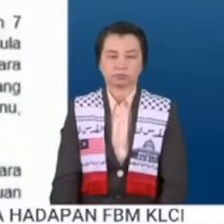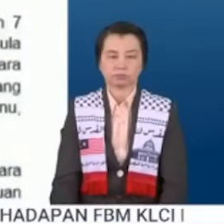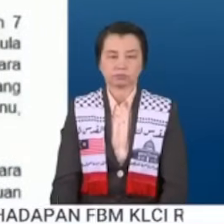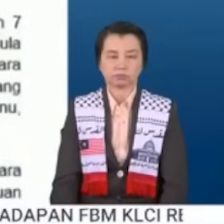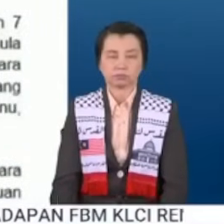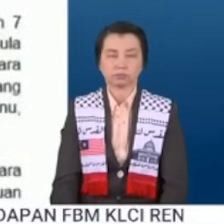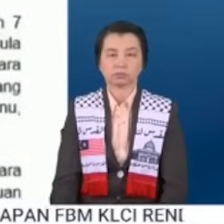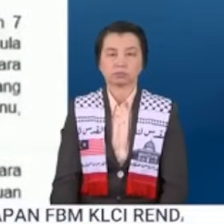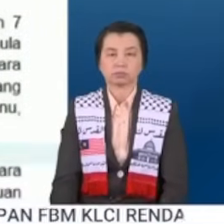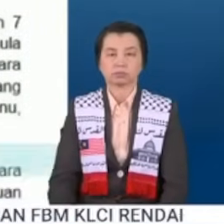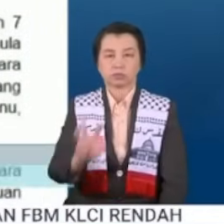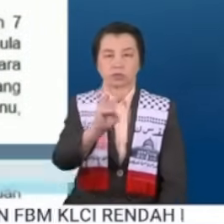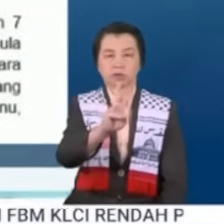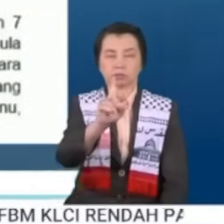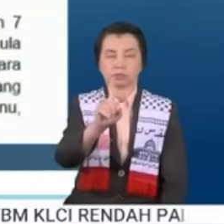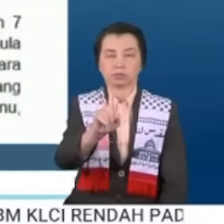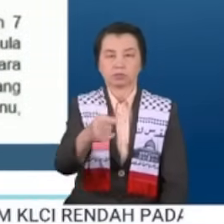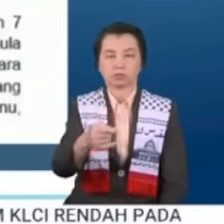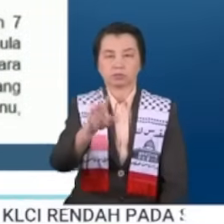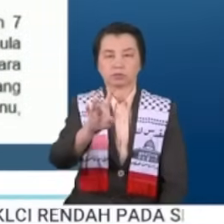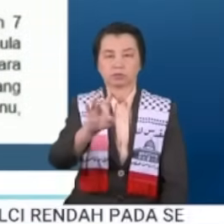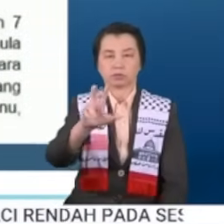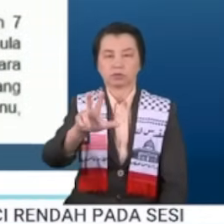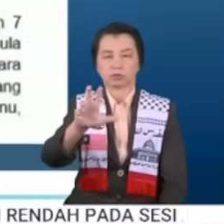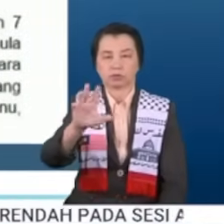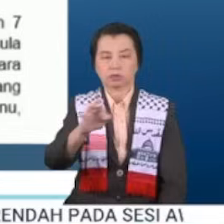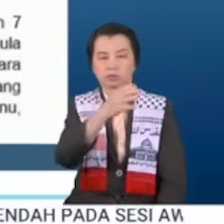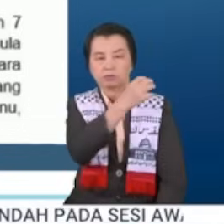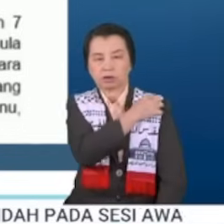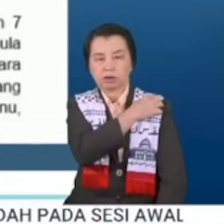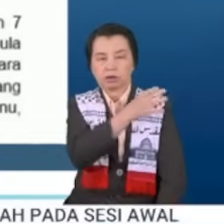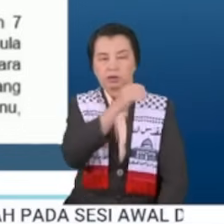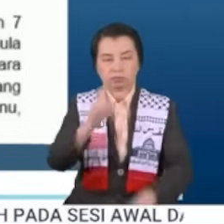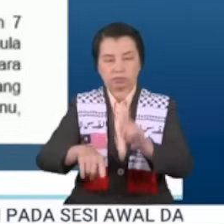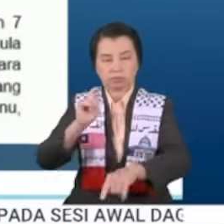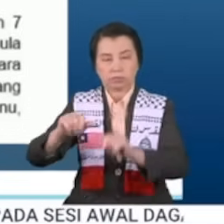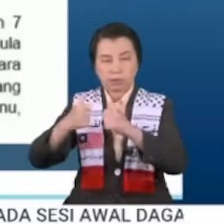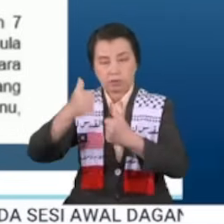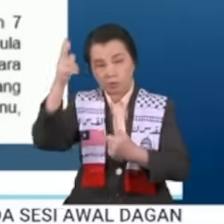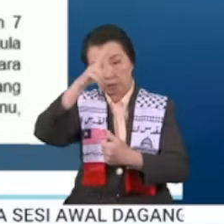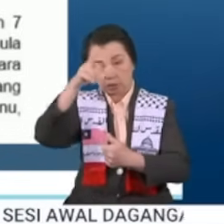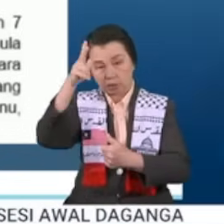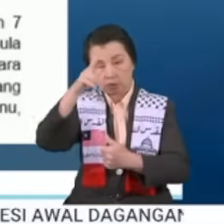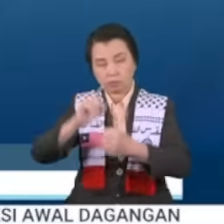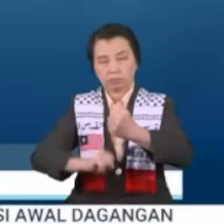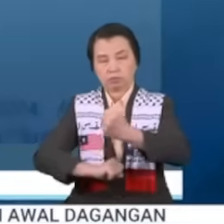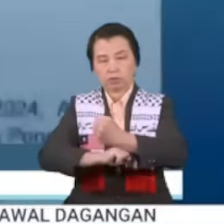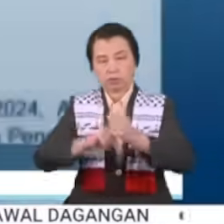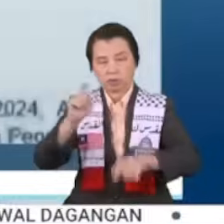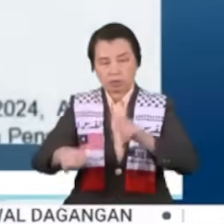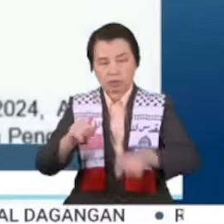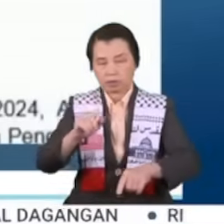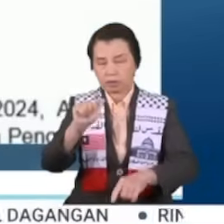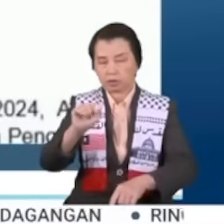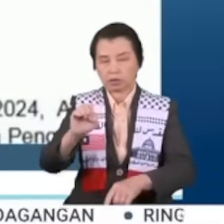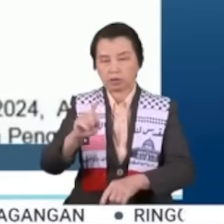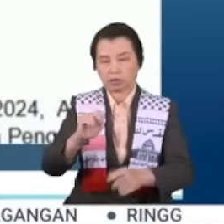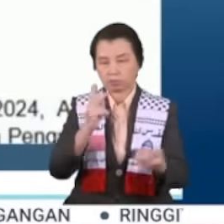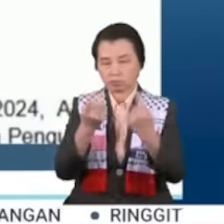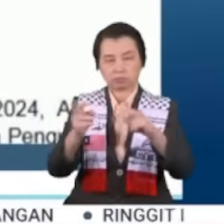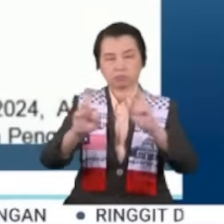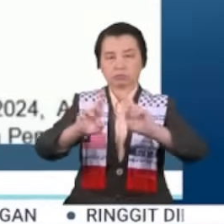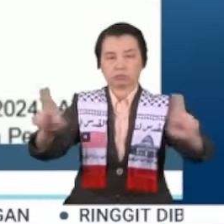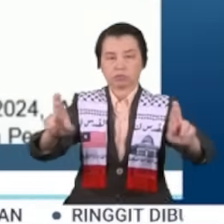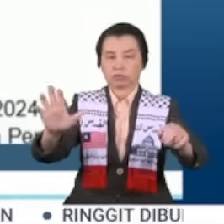rendahlah 61839 pegawai dan anggota pelbagai agensi kerajaan dengan sokongan pelbagai aset berada dalam keadaan